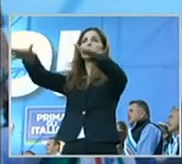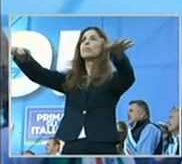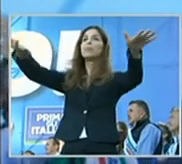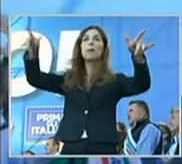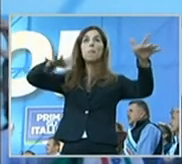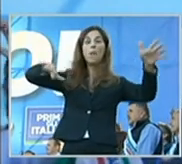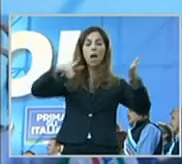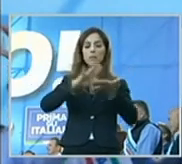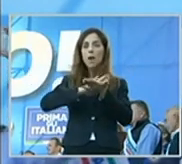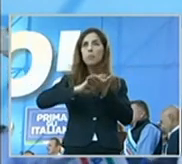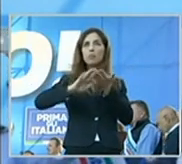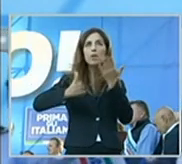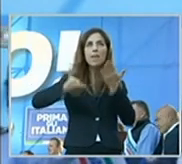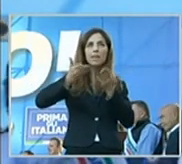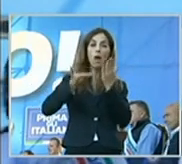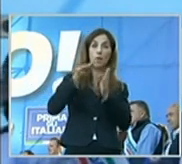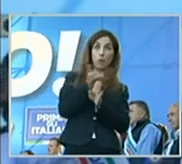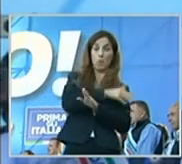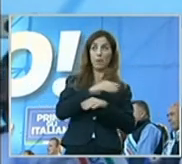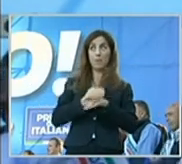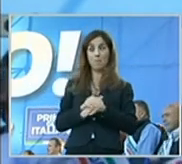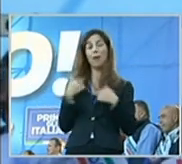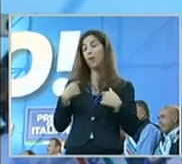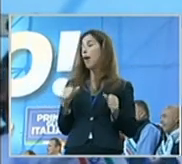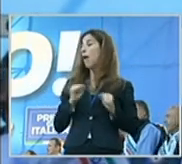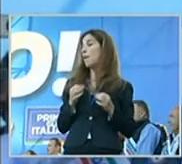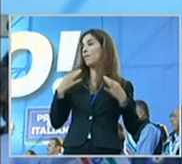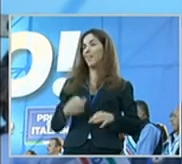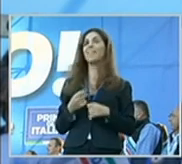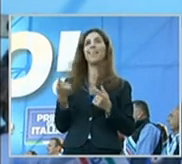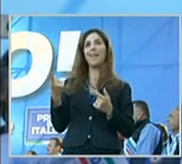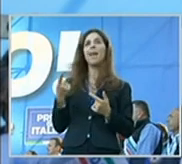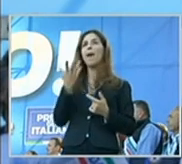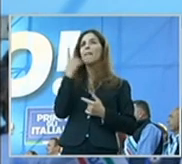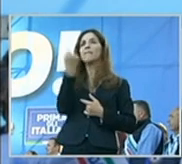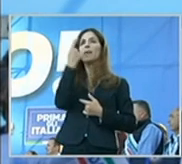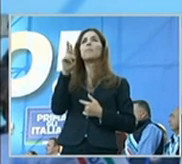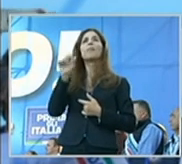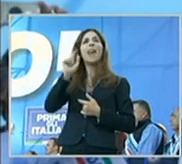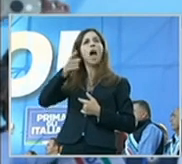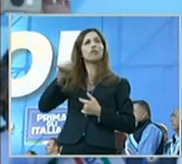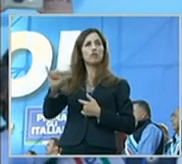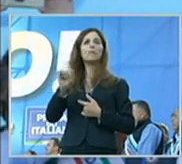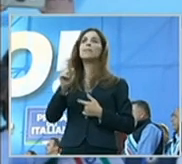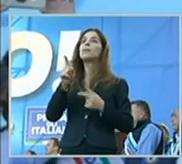come l'avete trovata. Mi piacerebbe che la Raggi fosse ugualmente